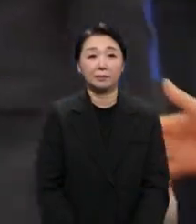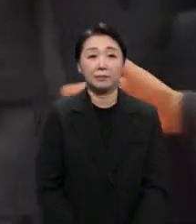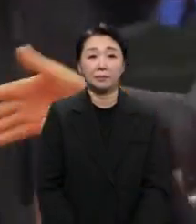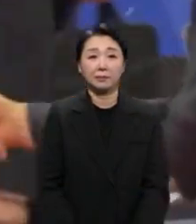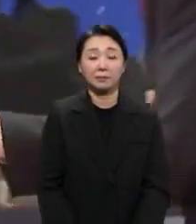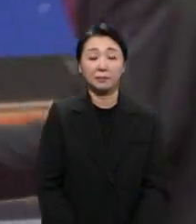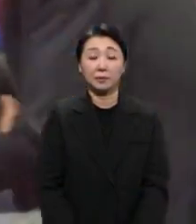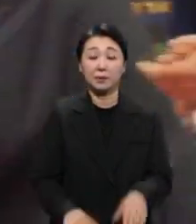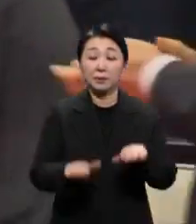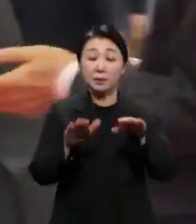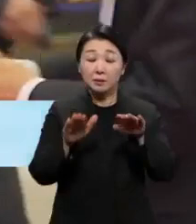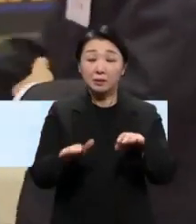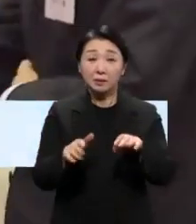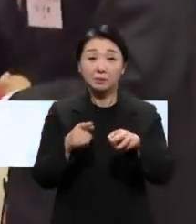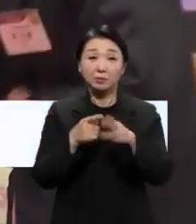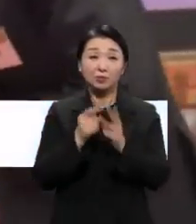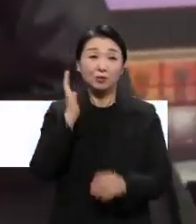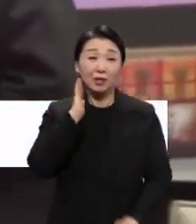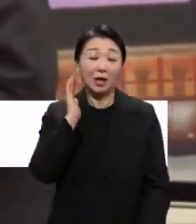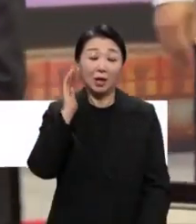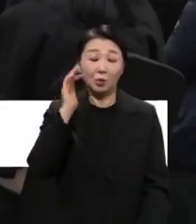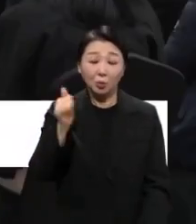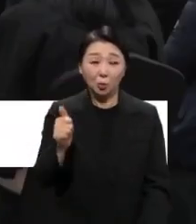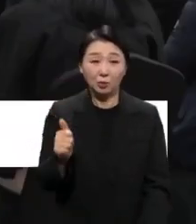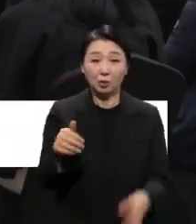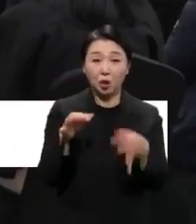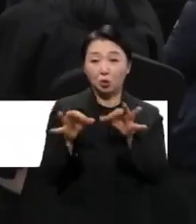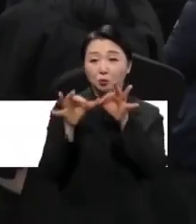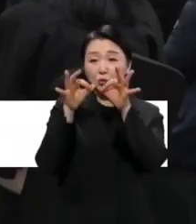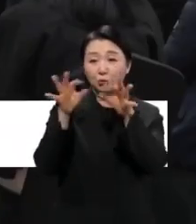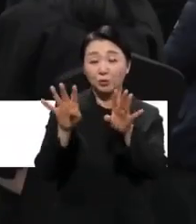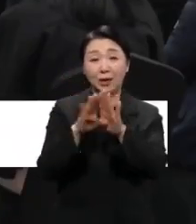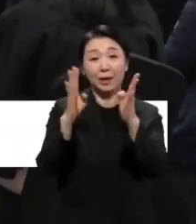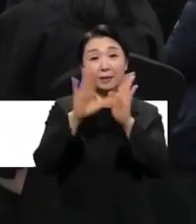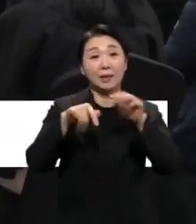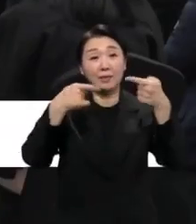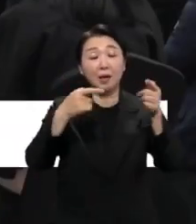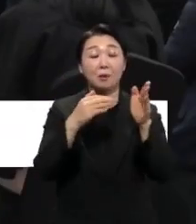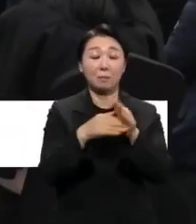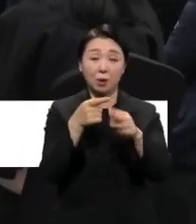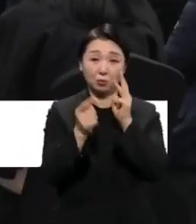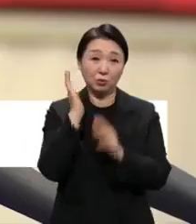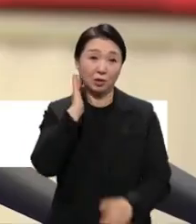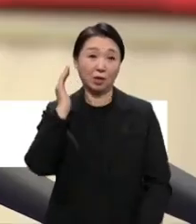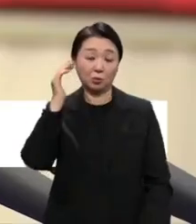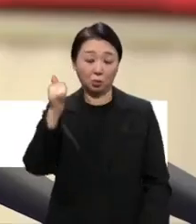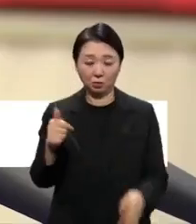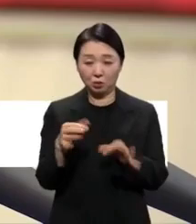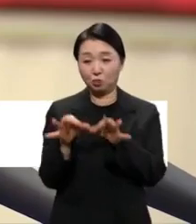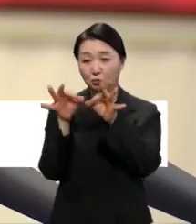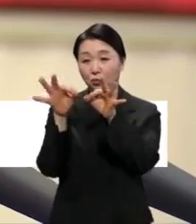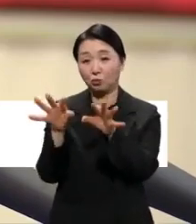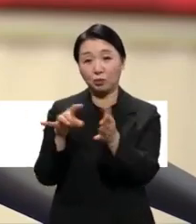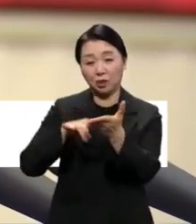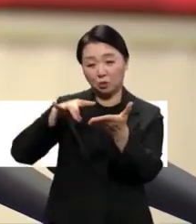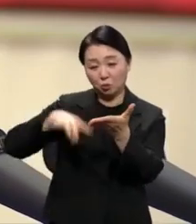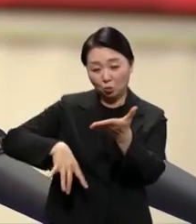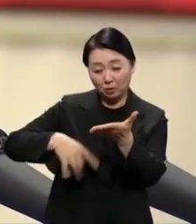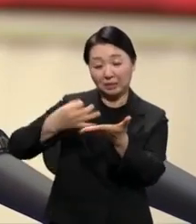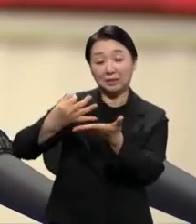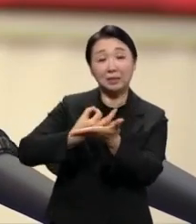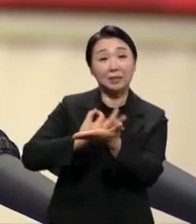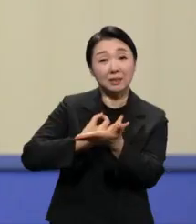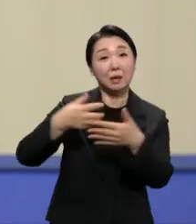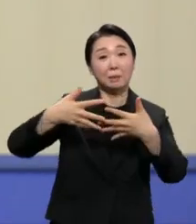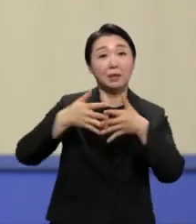현직 대통령으론 처음으로 증시 개장식에 참석한 윤석열 대통령이 금융투자소득세를 폐지하겠다고